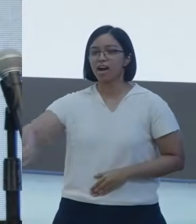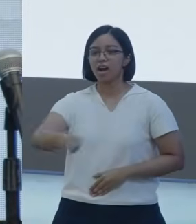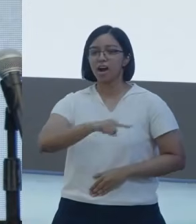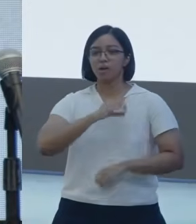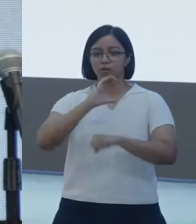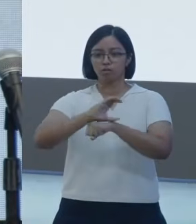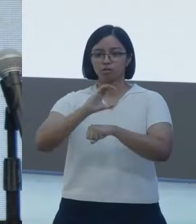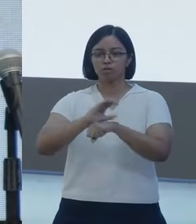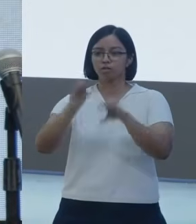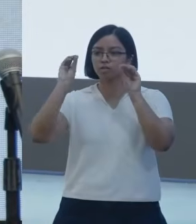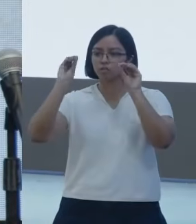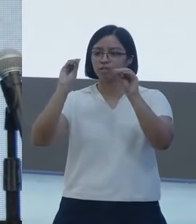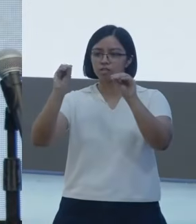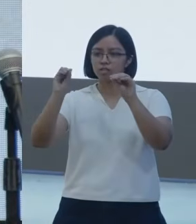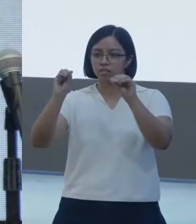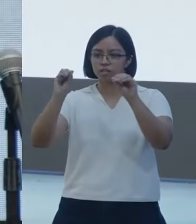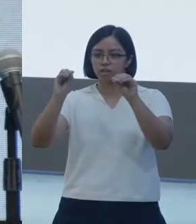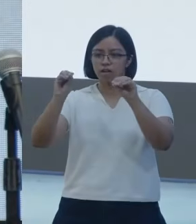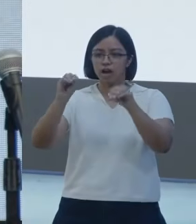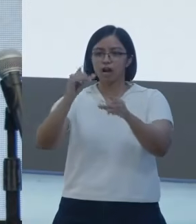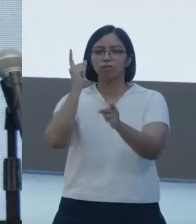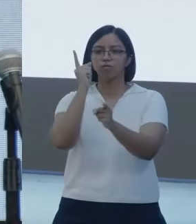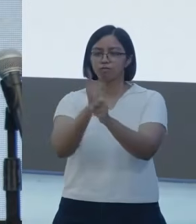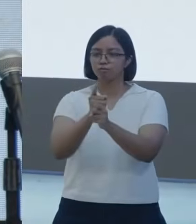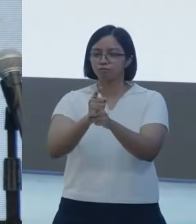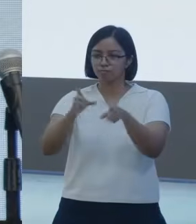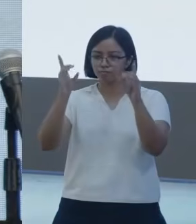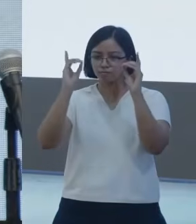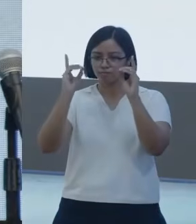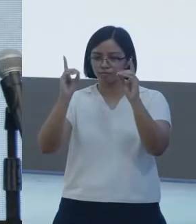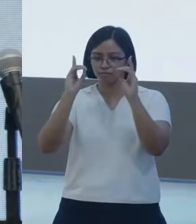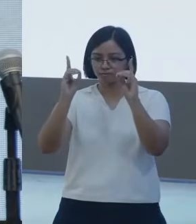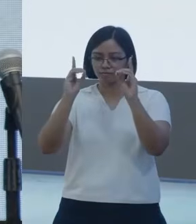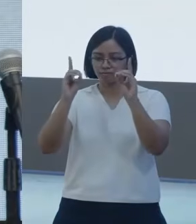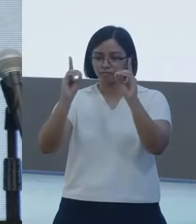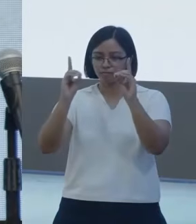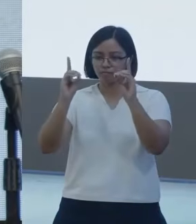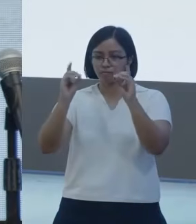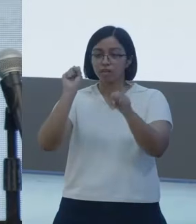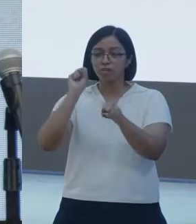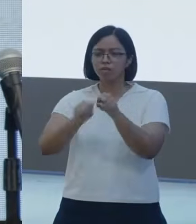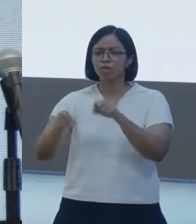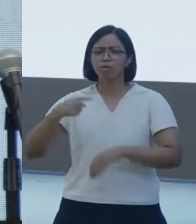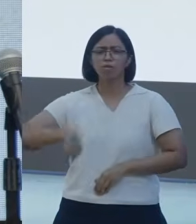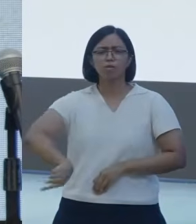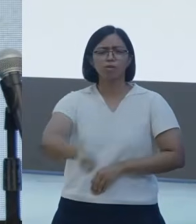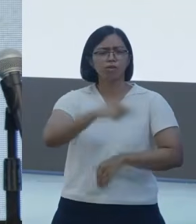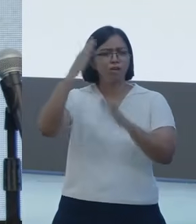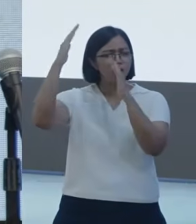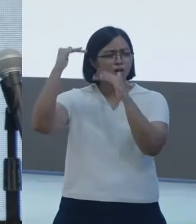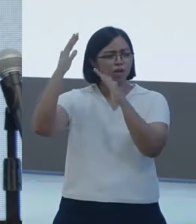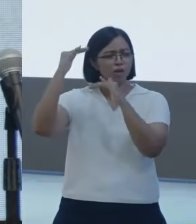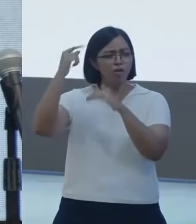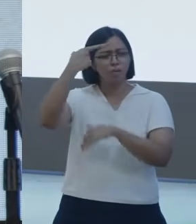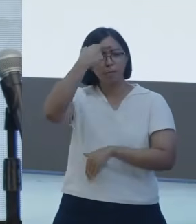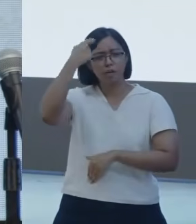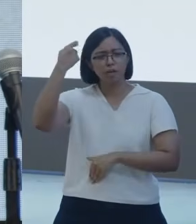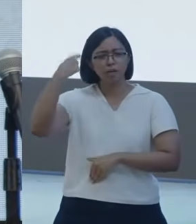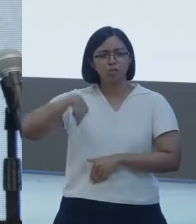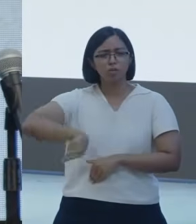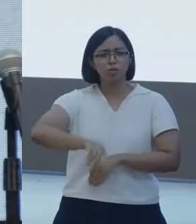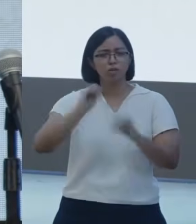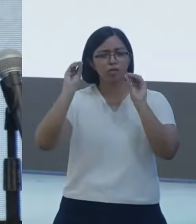sound doctrine. Kaya naman po inaasahan natin na dahil tayo ay may sound